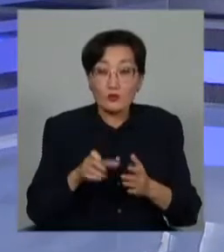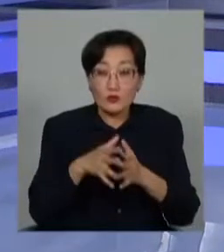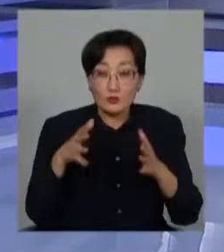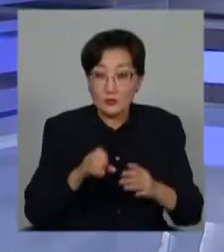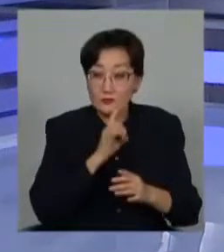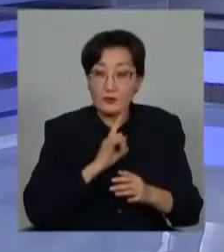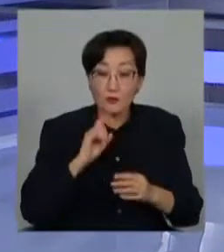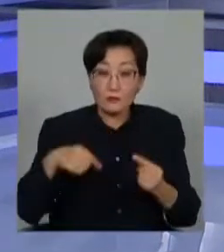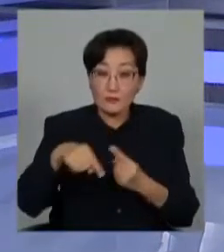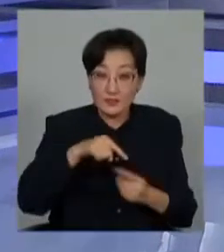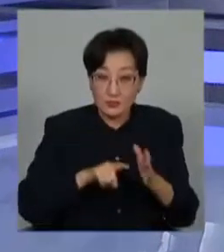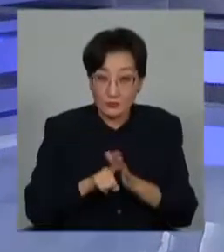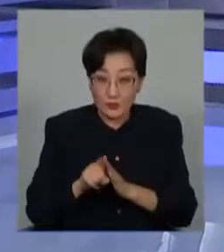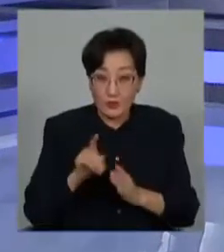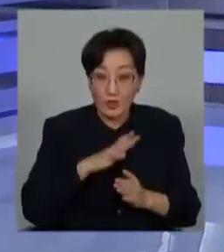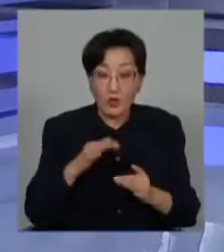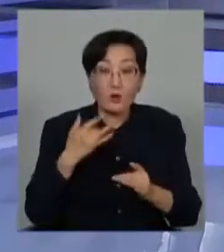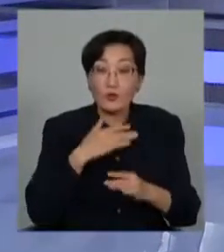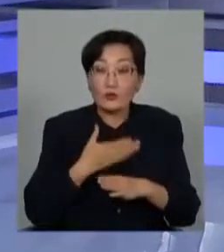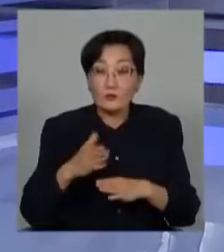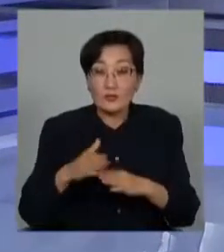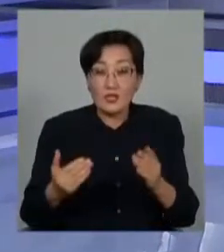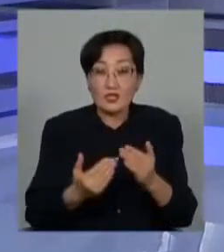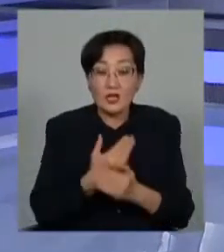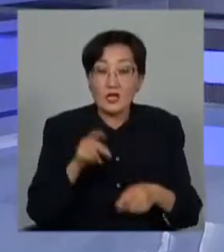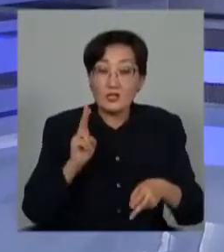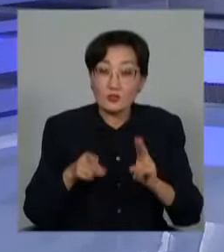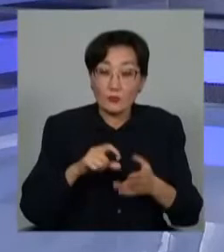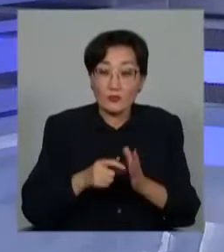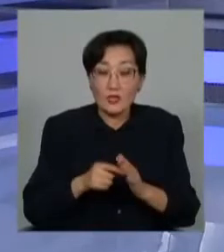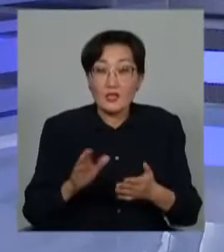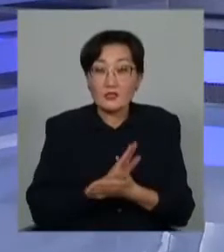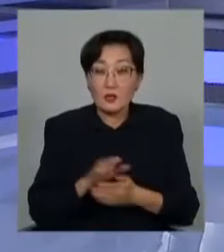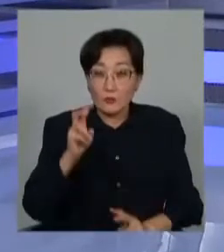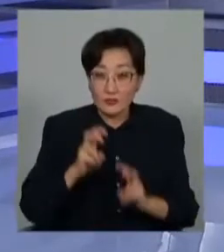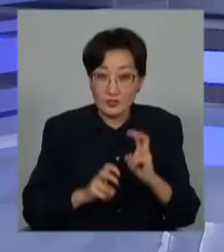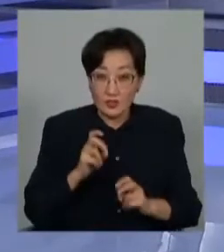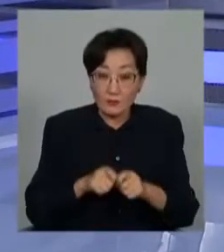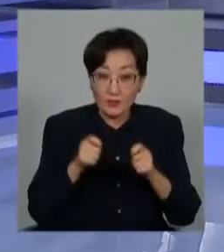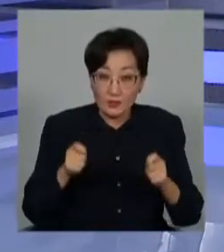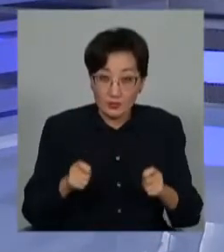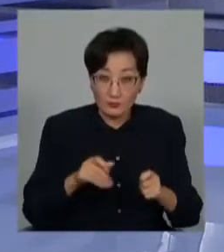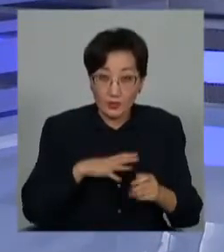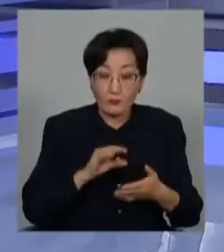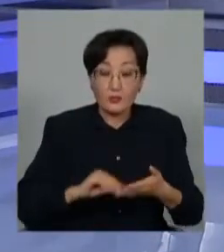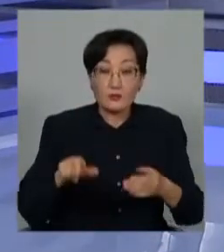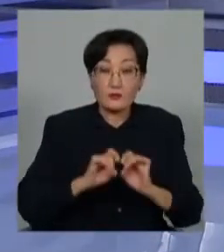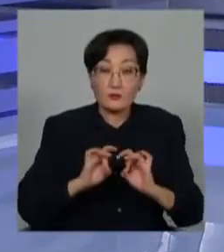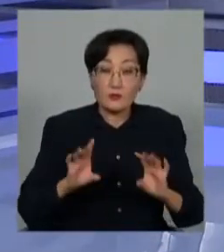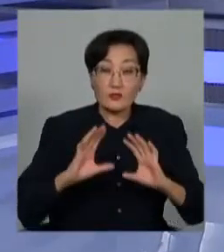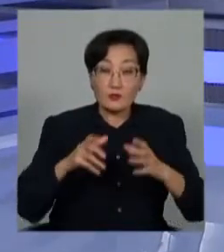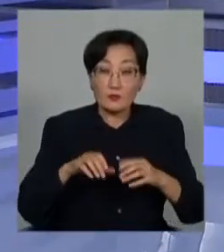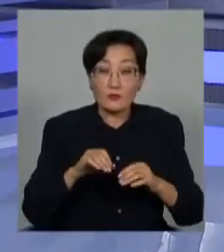астамы кәсіп бастаған. Олардың басым бөлігі жаңа асханалар мен тегін цехтарын ашыпты. Әріптесі Мерей Қанапьянов